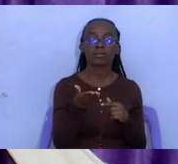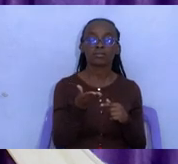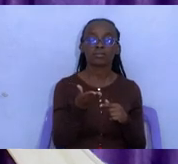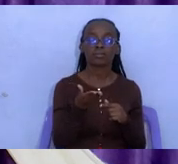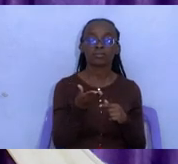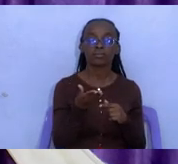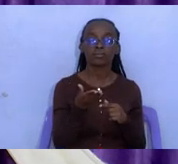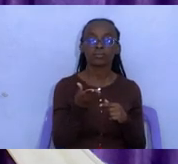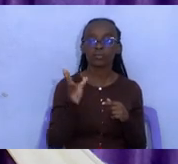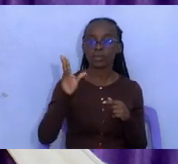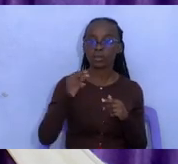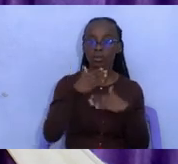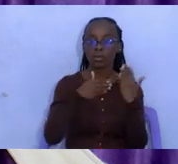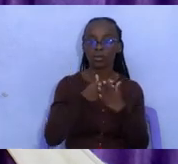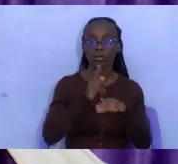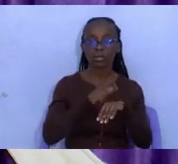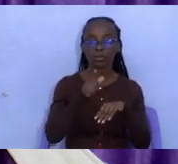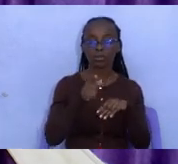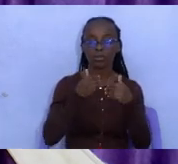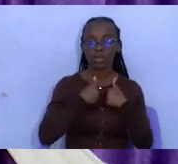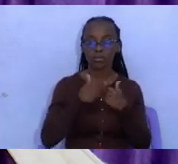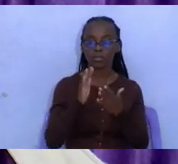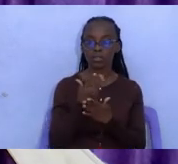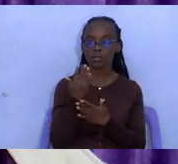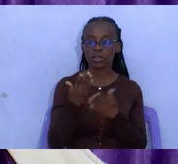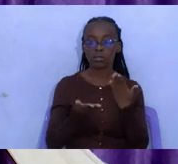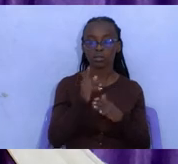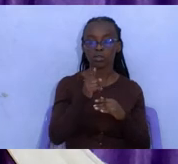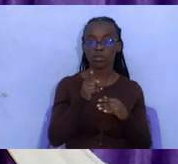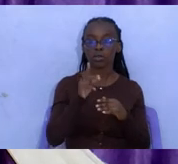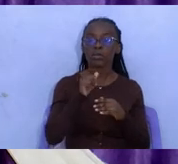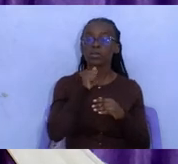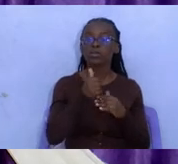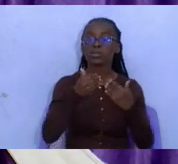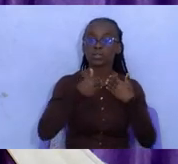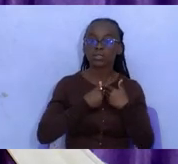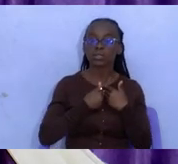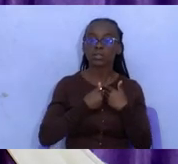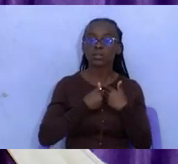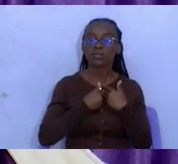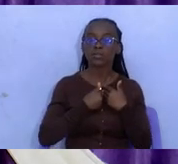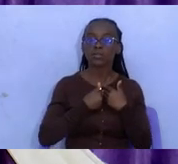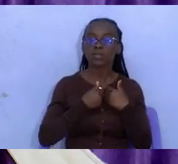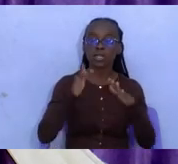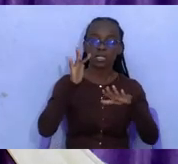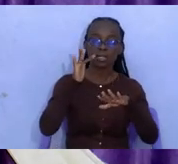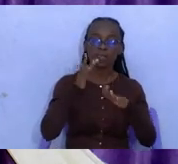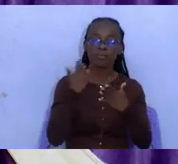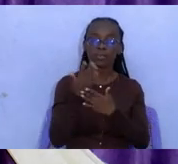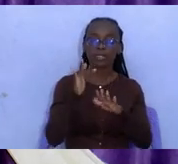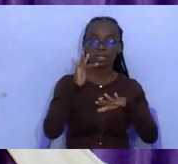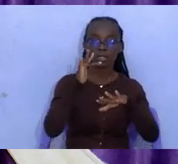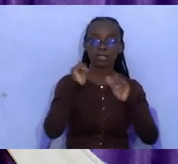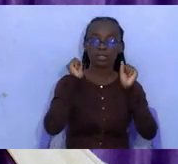Sio kila wakati hauna kitu cha kupeana, hapana. Unaweza kosa material things. But uwezo wako wa kiroho unaweza sema may the Lord God bless